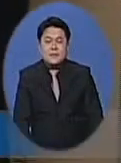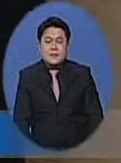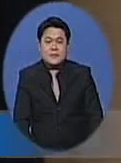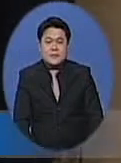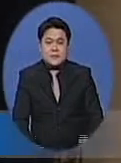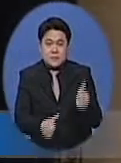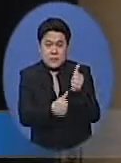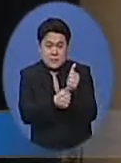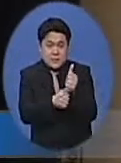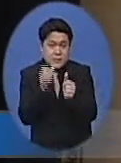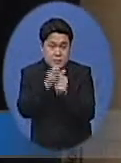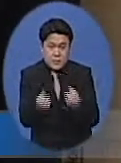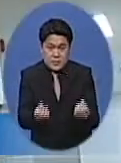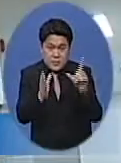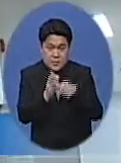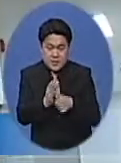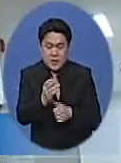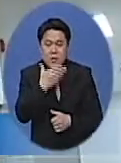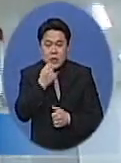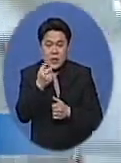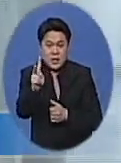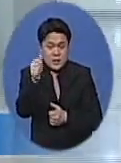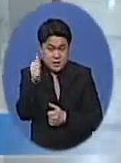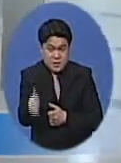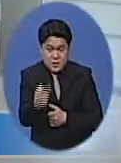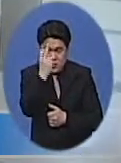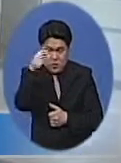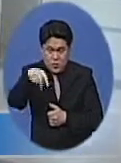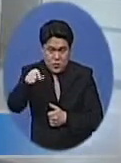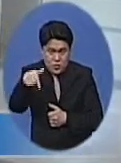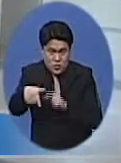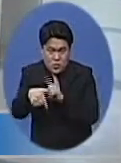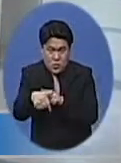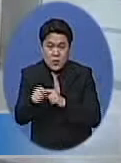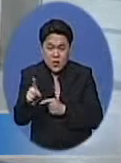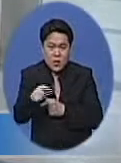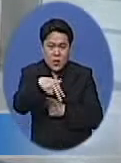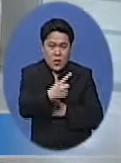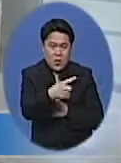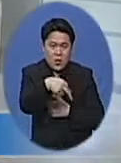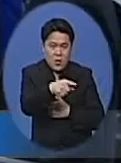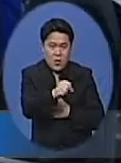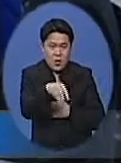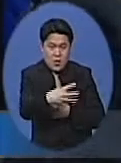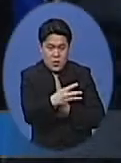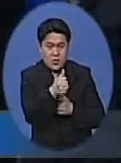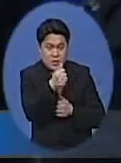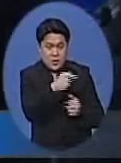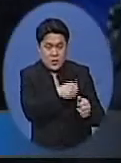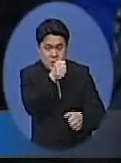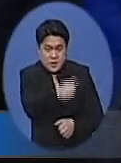이날 부회장 위촉식에서 최규옥 복지TV 회장은 직접 조성철 한국사회복지공자회 이사장에게